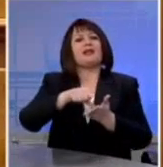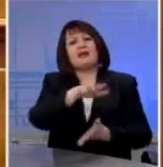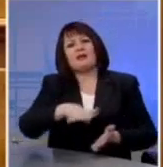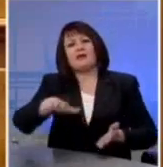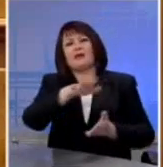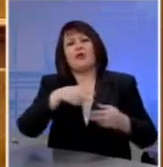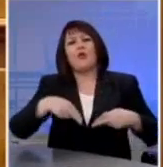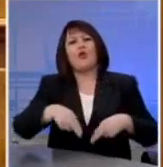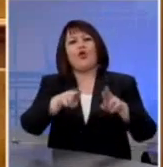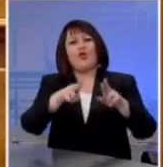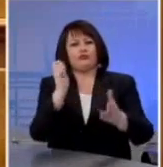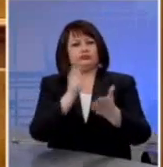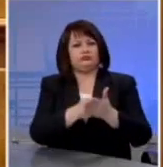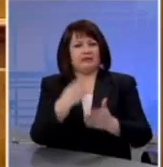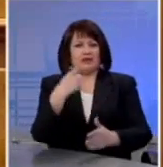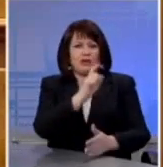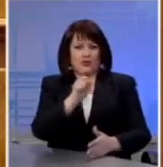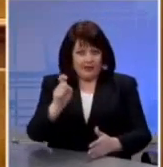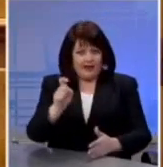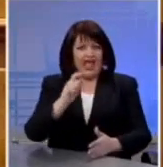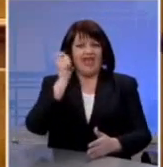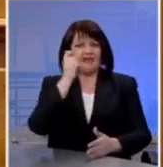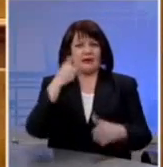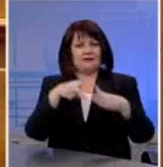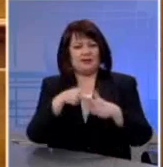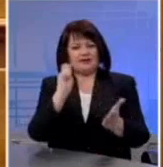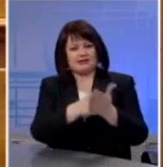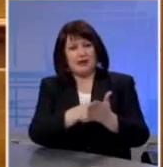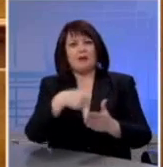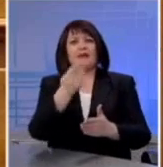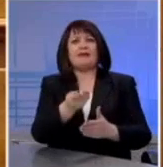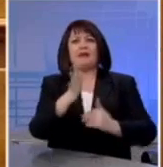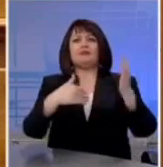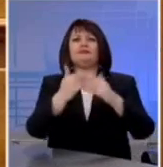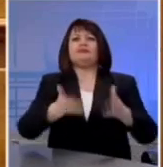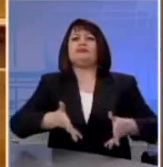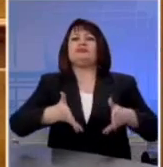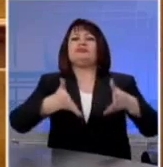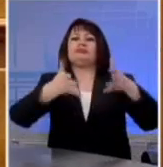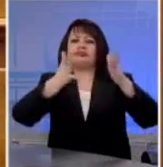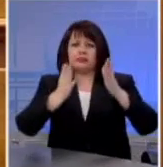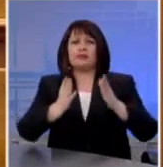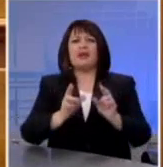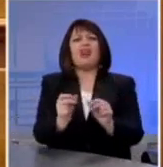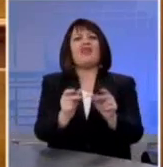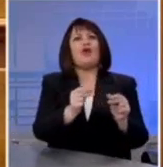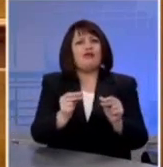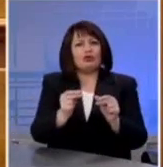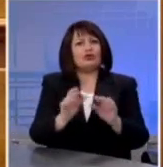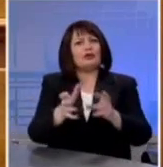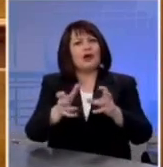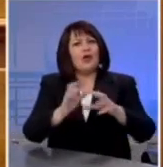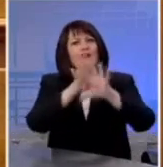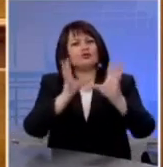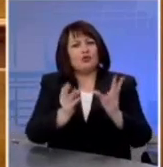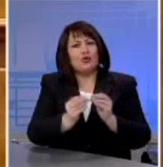εκατομμύρια, το πήρε η Εθνική Τράπεζα. Σε λίγο προέκυψε και ραδιοφωνικός σταθμός. Και αυτός